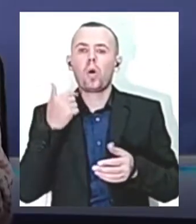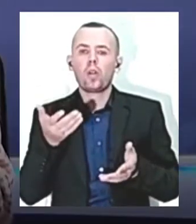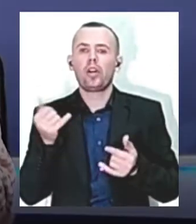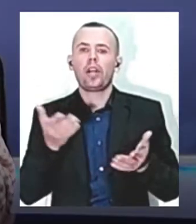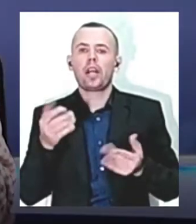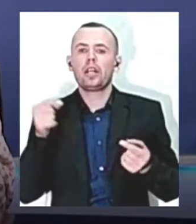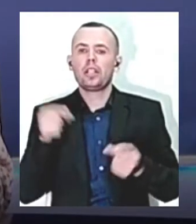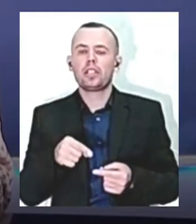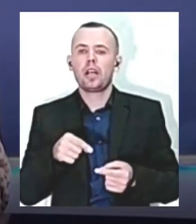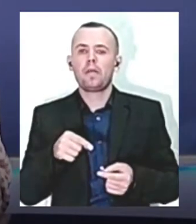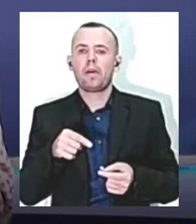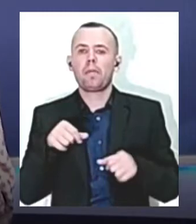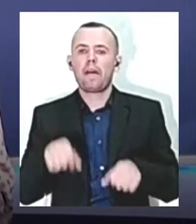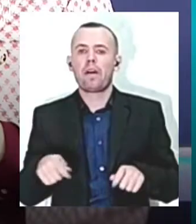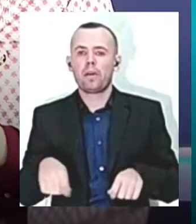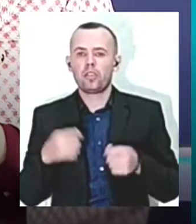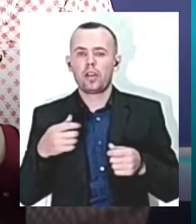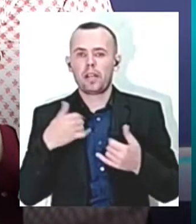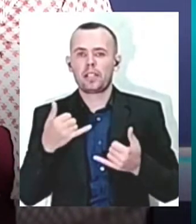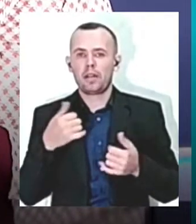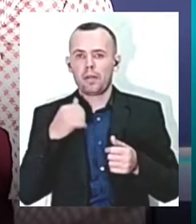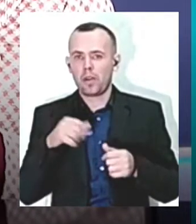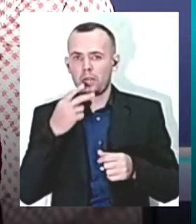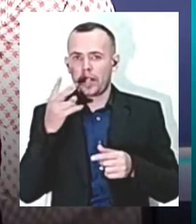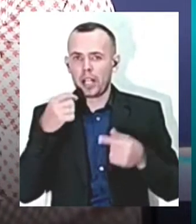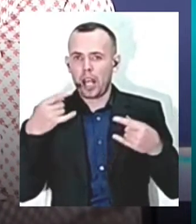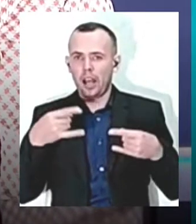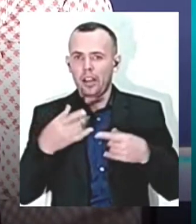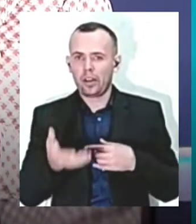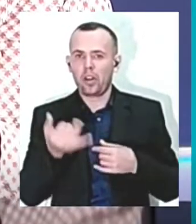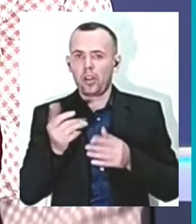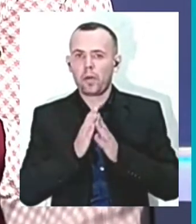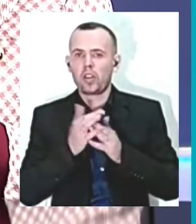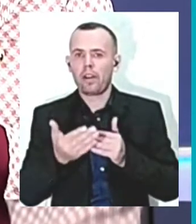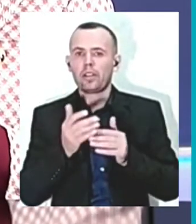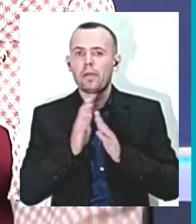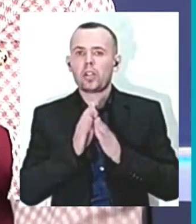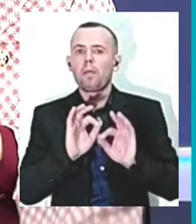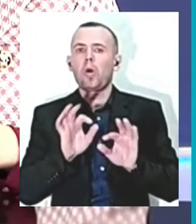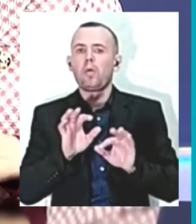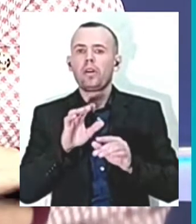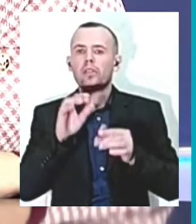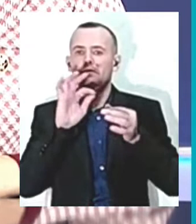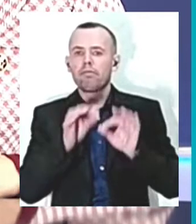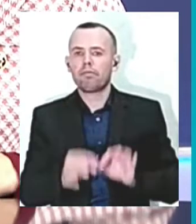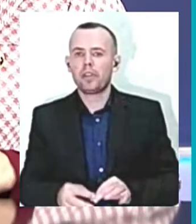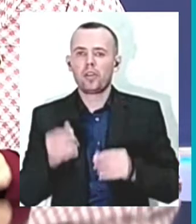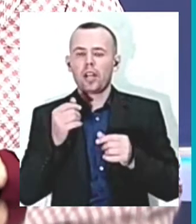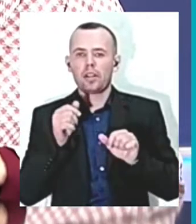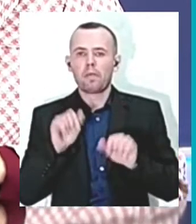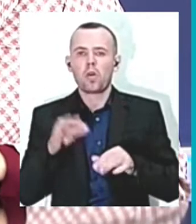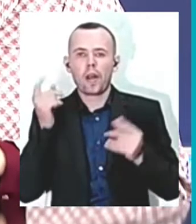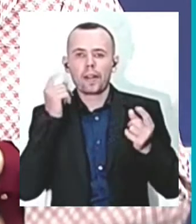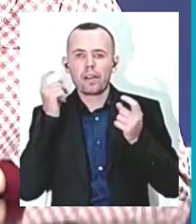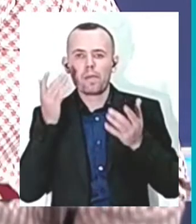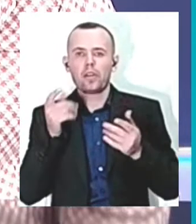порушуються, ми зараз можемо поглянути на екранах і попрошу вас, будь ласка, прокоментувати. Можливо, ще у вас є інформація стосовно